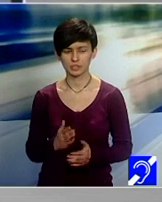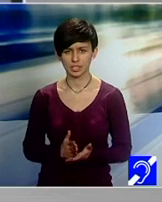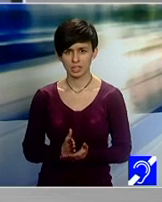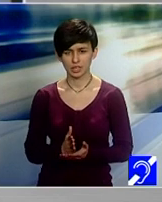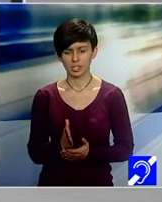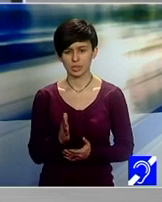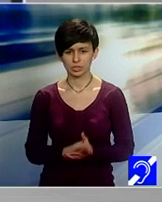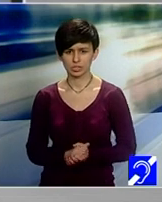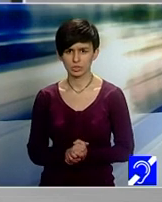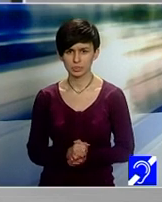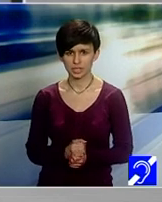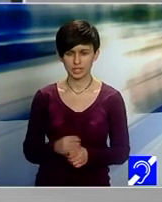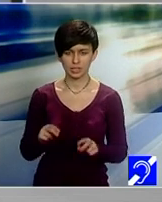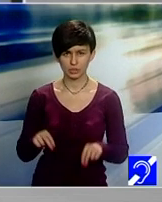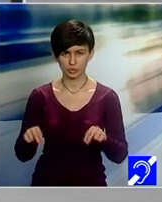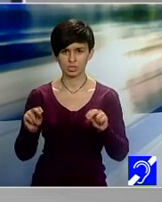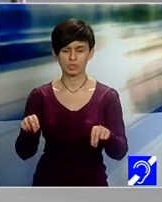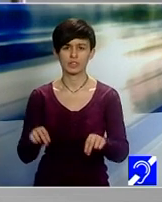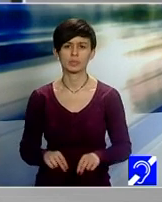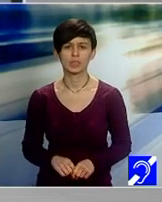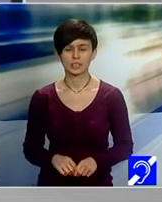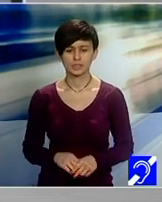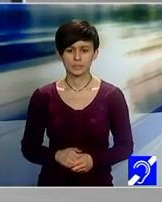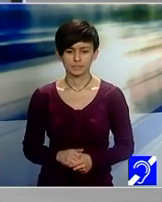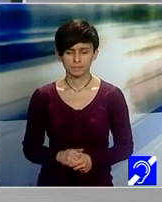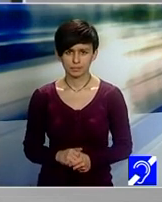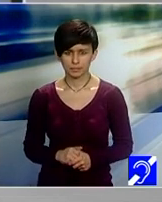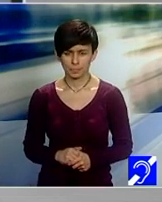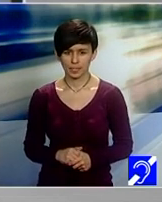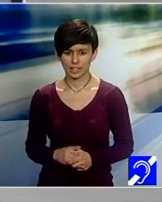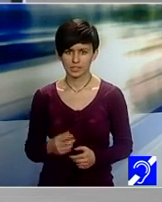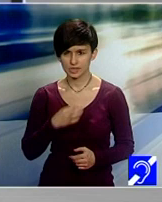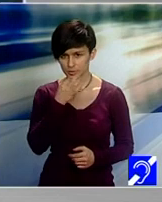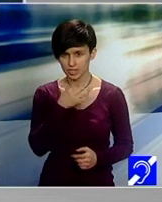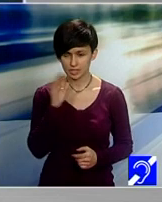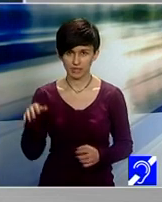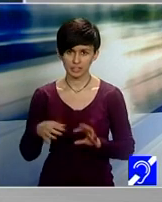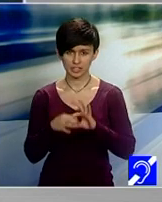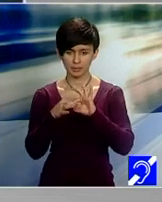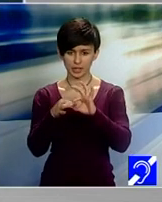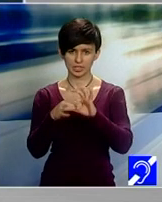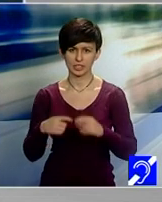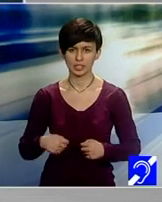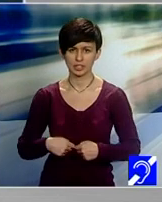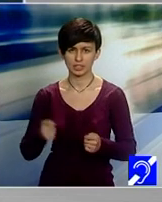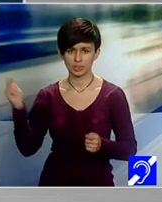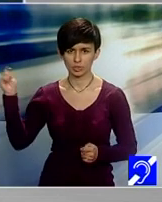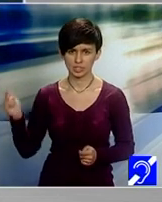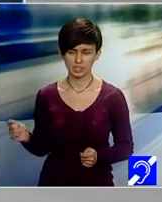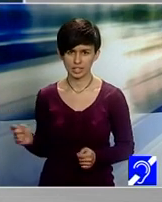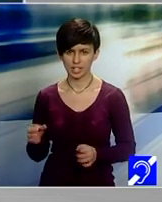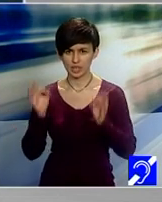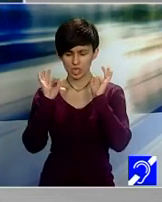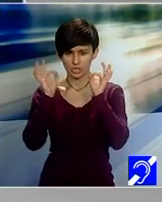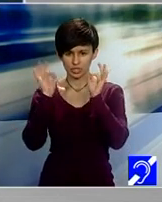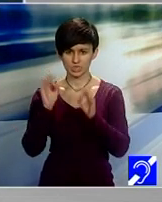continuăm să le cultivăm la nesfârșit. Spuneți că aveți parteneri în toată țara. Da. Și în